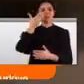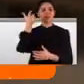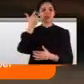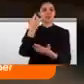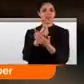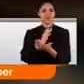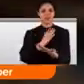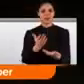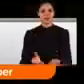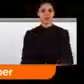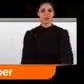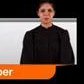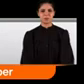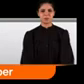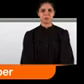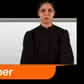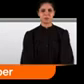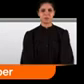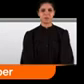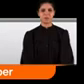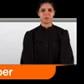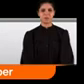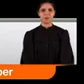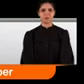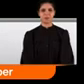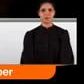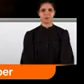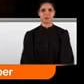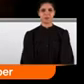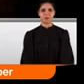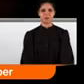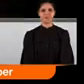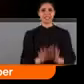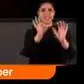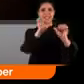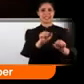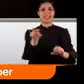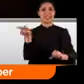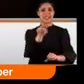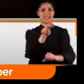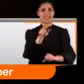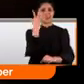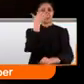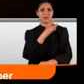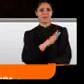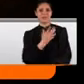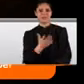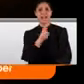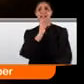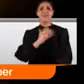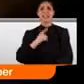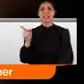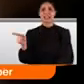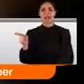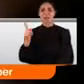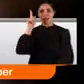benden izin aldın mı? Sen ne istiyorsun? Kahve mi yapayım, çay mı yapayım? Suçüstü yakalanan ikili bir hayli mahcuptu. Kafe sahibinden